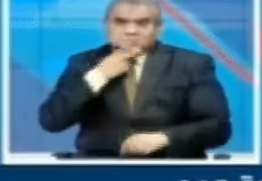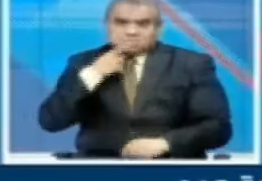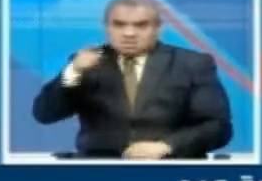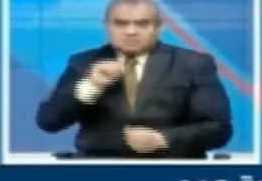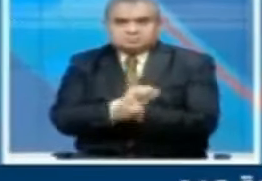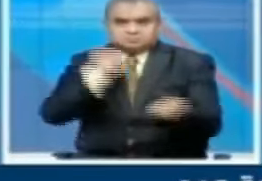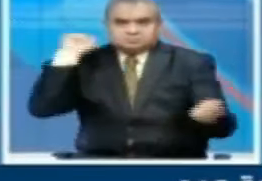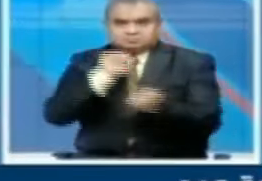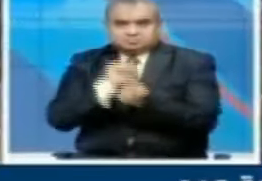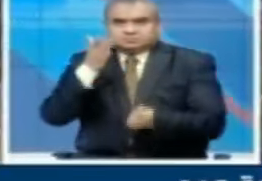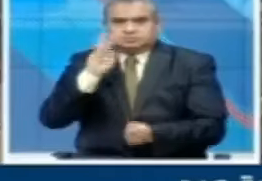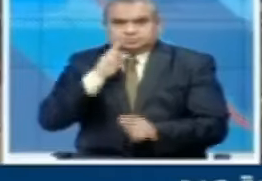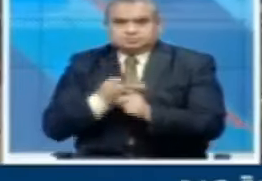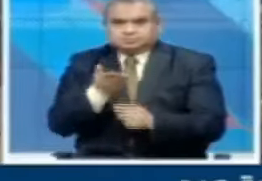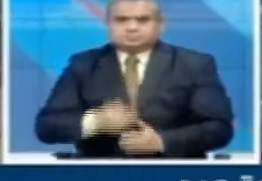شروط العفو.